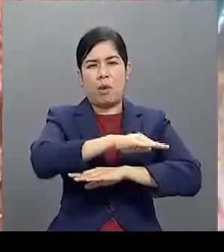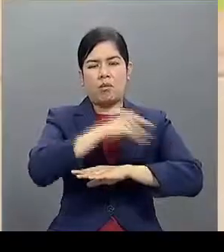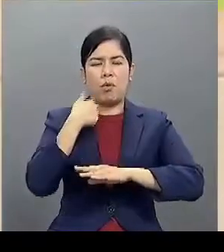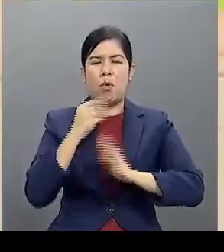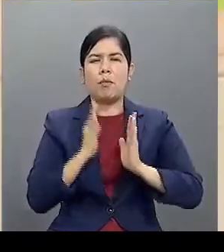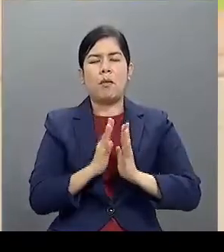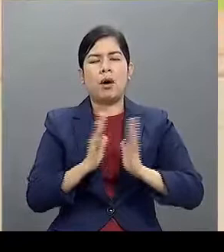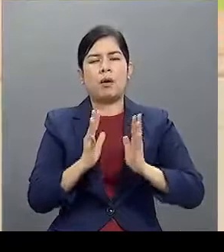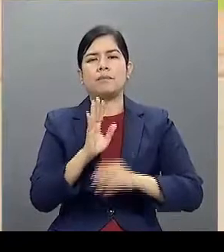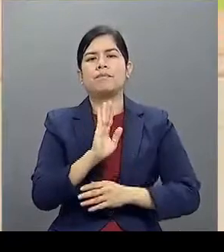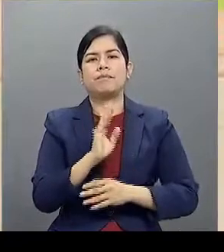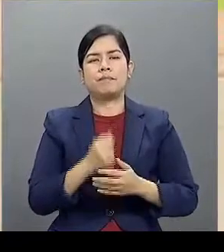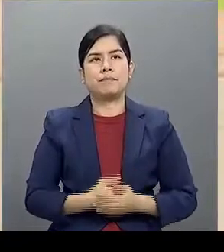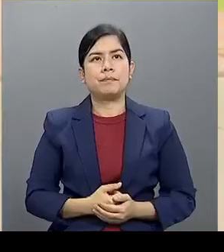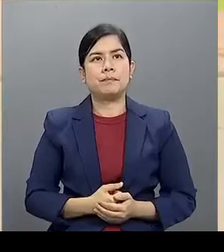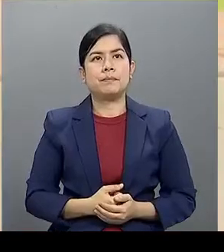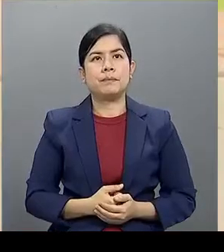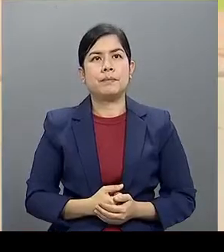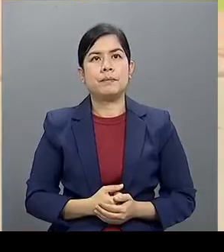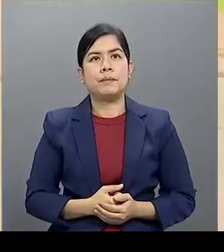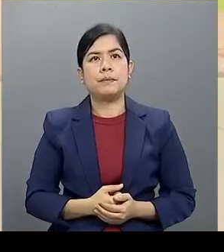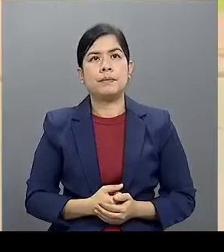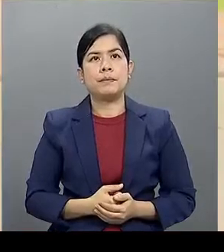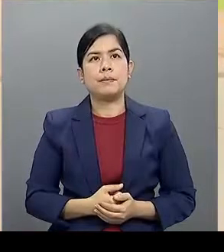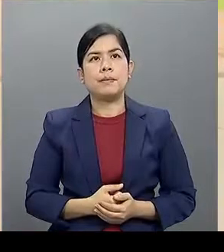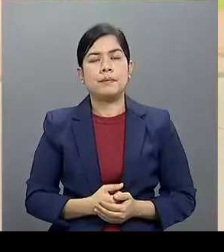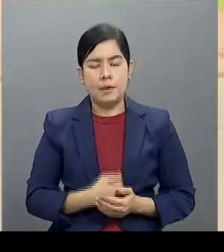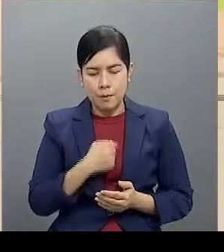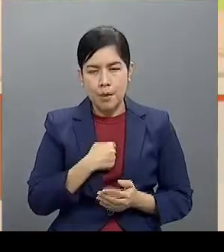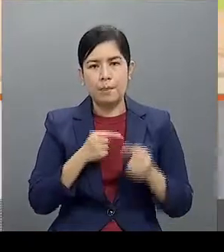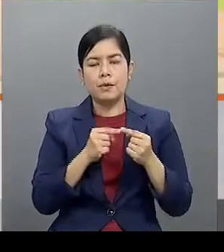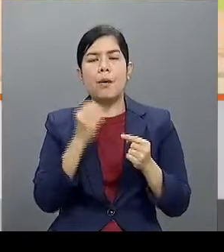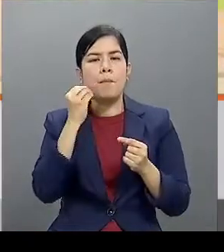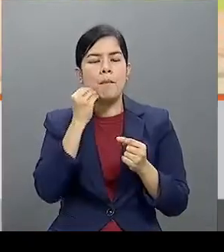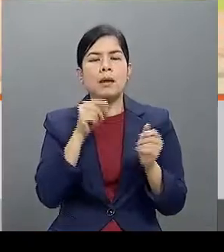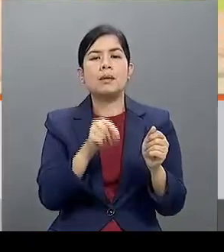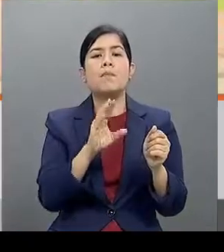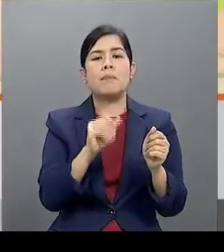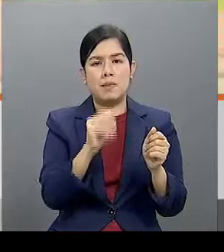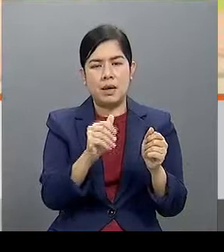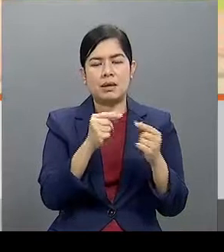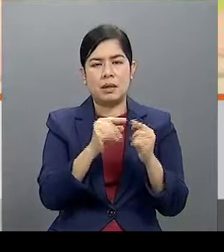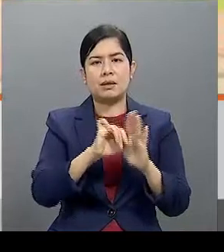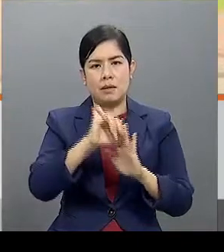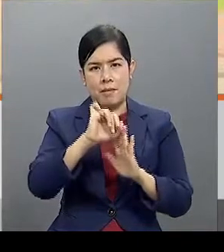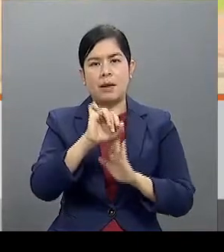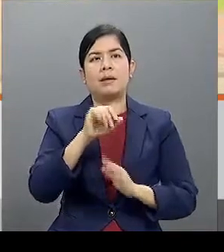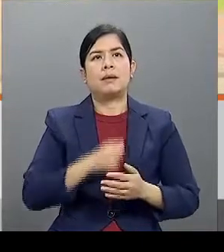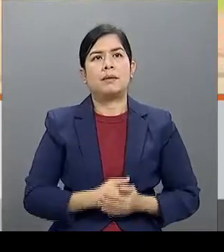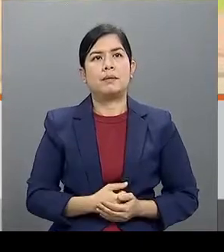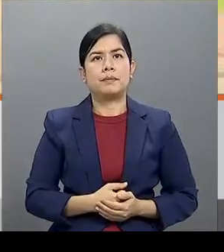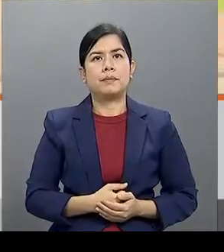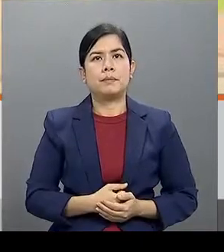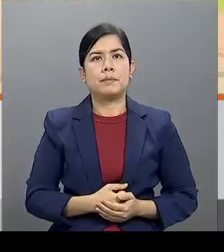นี่พ่อมาจากชุมชนไหนครับ ตำบลฟ้าห้ามอำเภอเมืองนะครับเชียงใหม่นะครับ ปกตินี่มาตลอด ครับมาตลอดครับ วันนี้เข